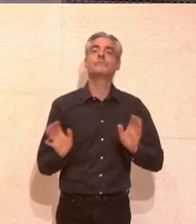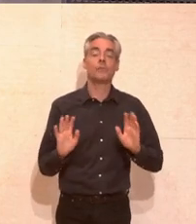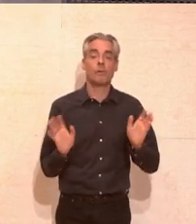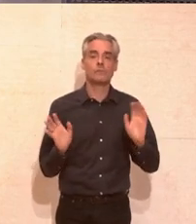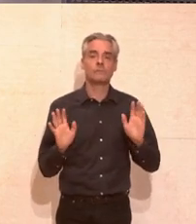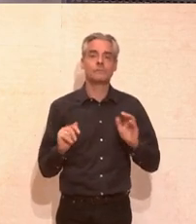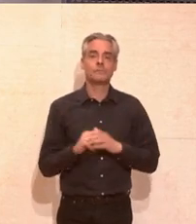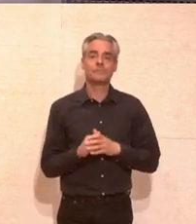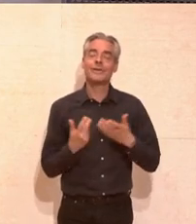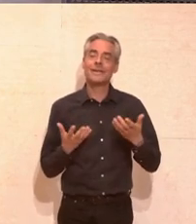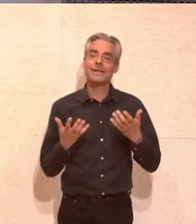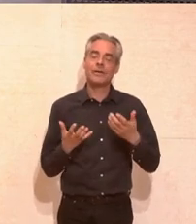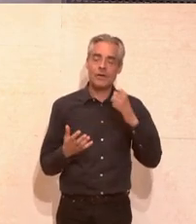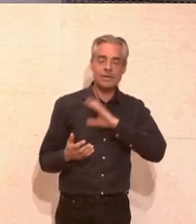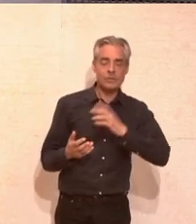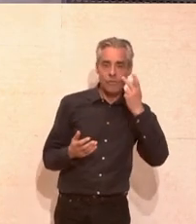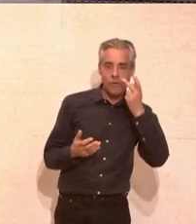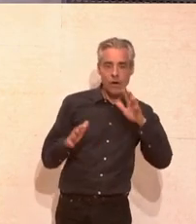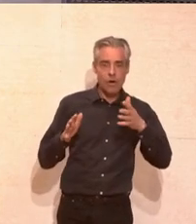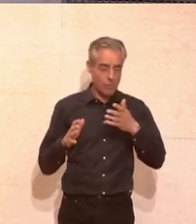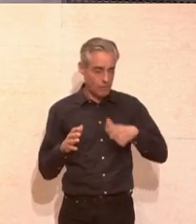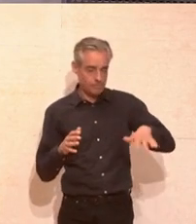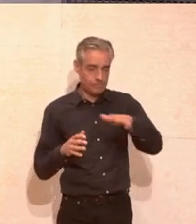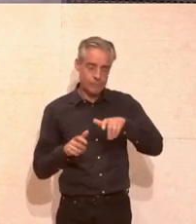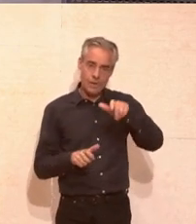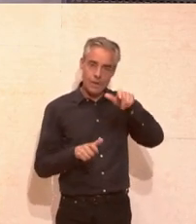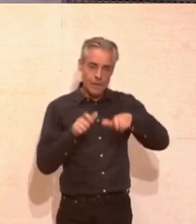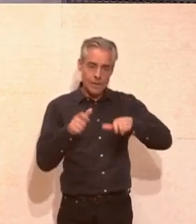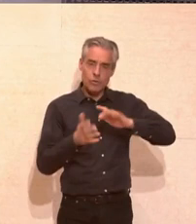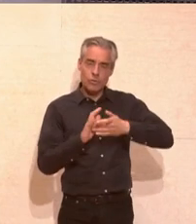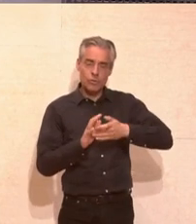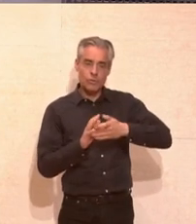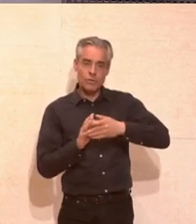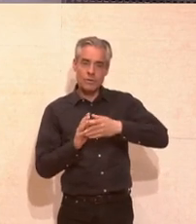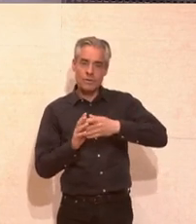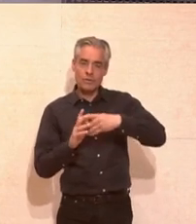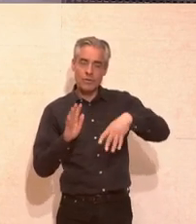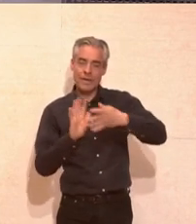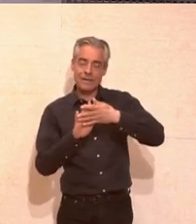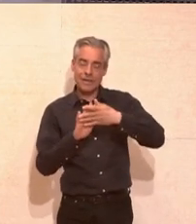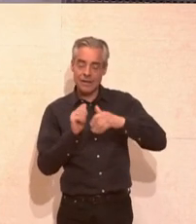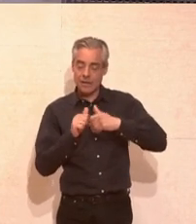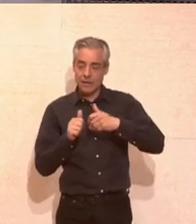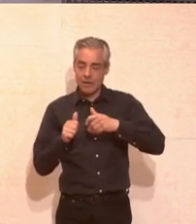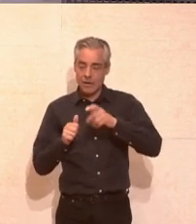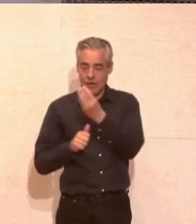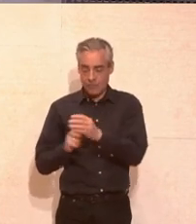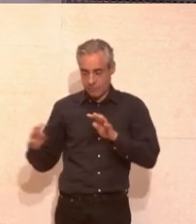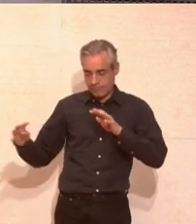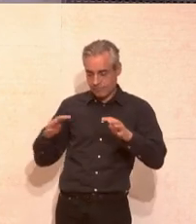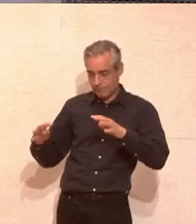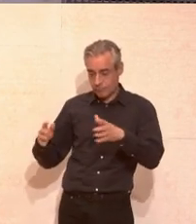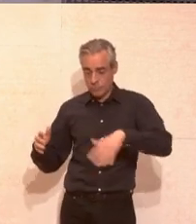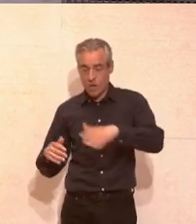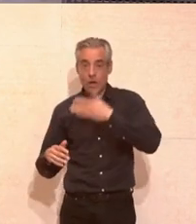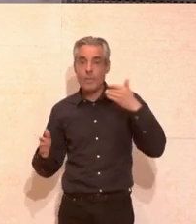pas notre ambition, mais c'est essayer de voir comment est-ce qu'on peut toucher quelque part tous les paramètres qui entourent l'enfant pour lui permettre justement